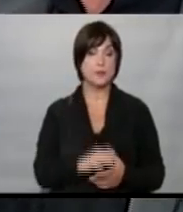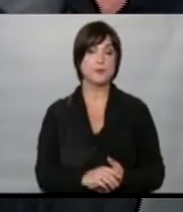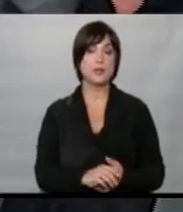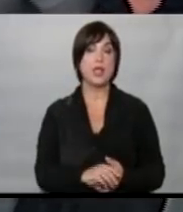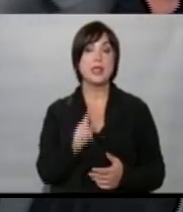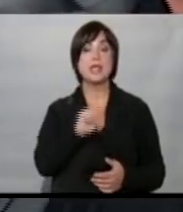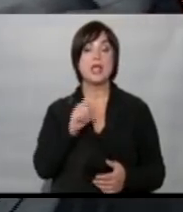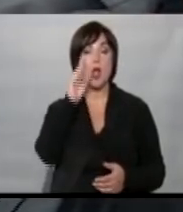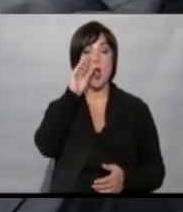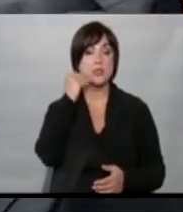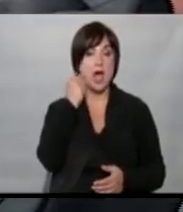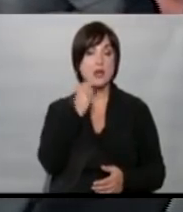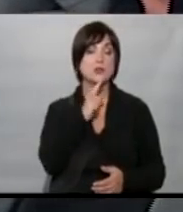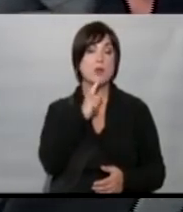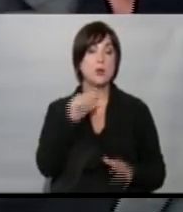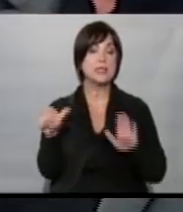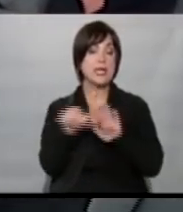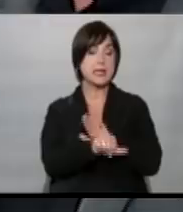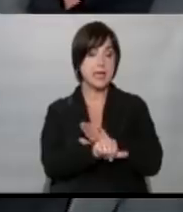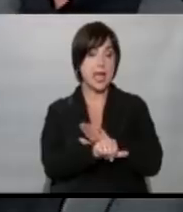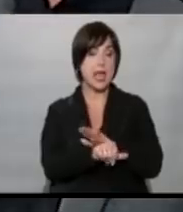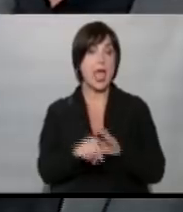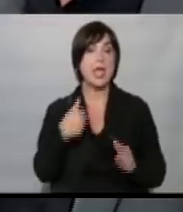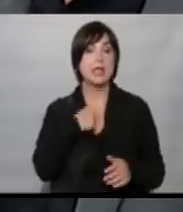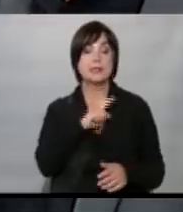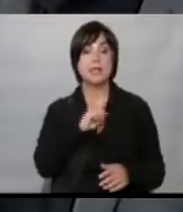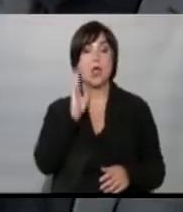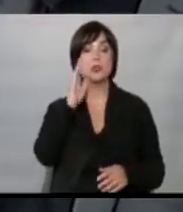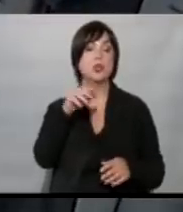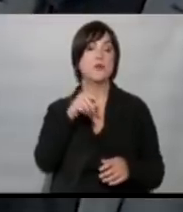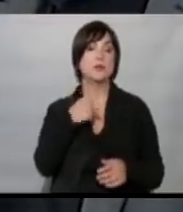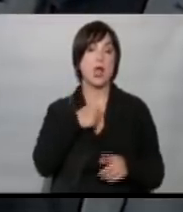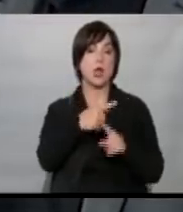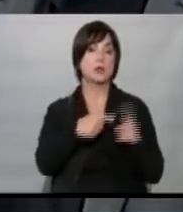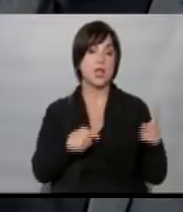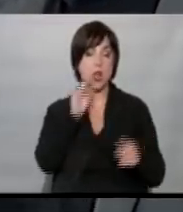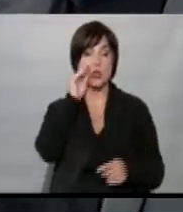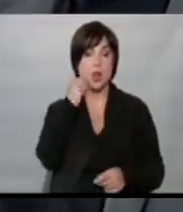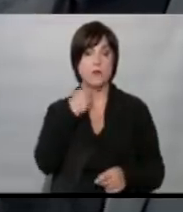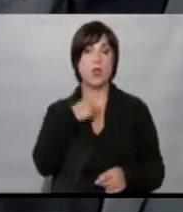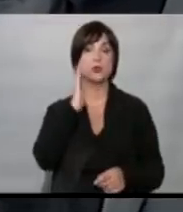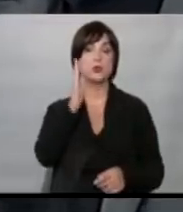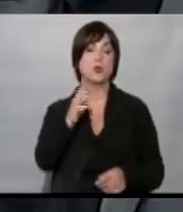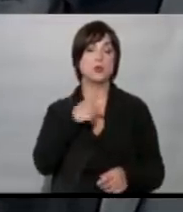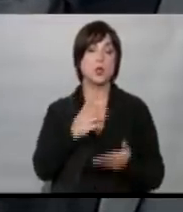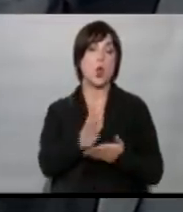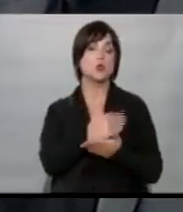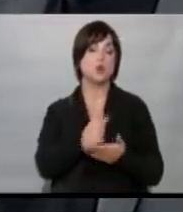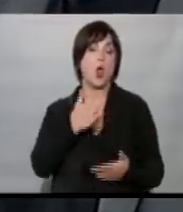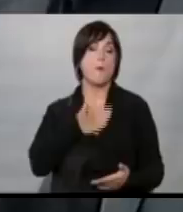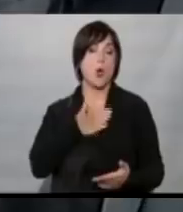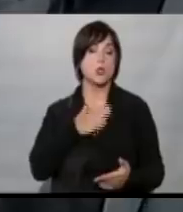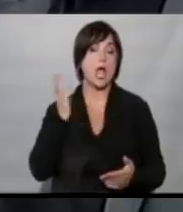не како народ зад кој што би се криеле, јас не излегов таму како дел од народ, ја излегов да се искористам